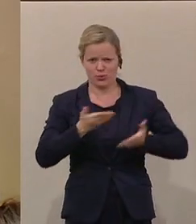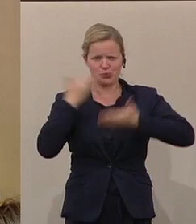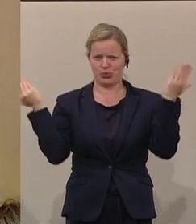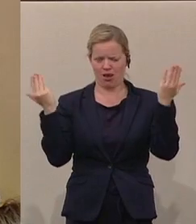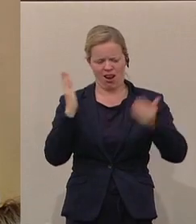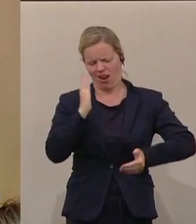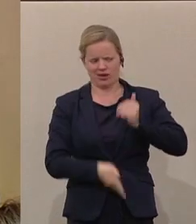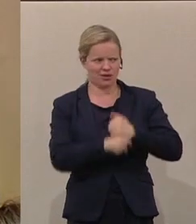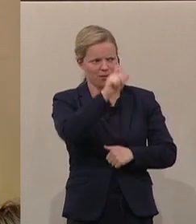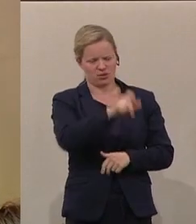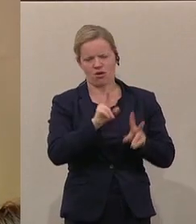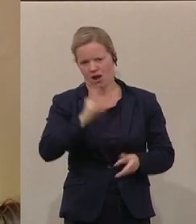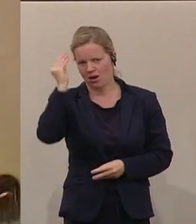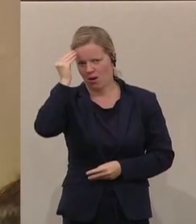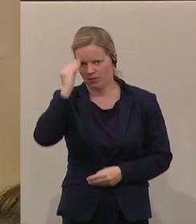hat.